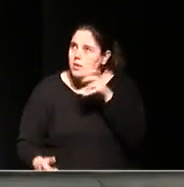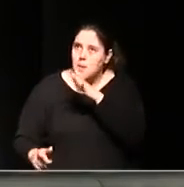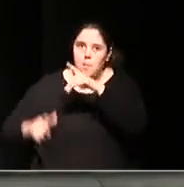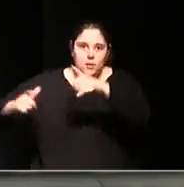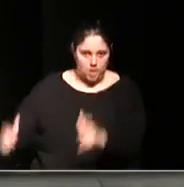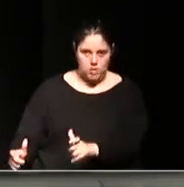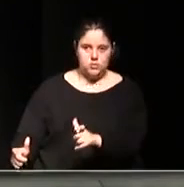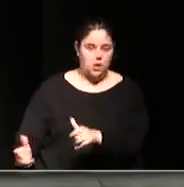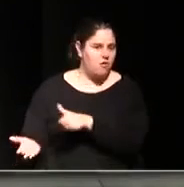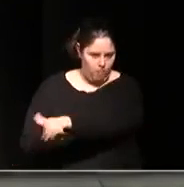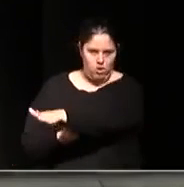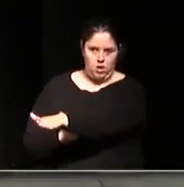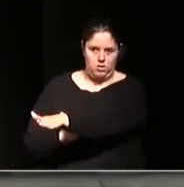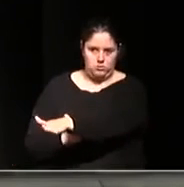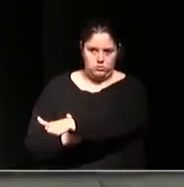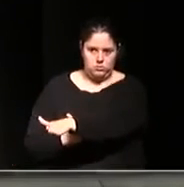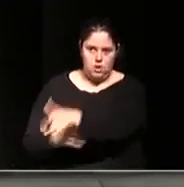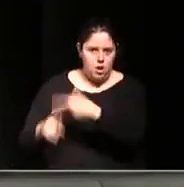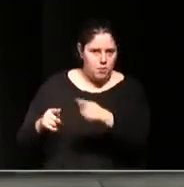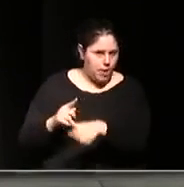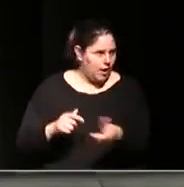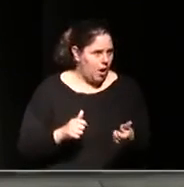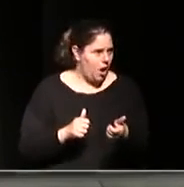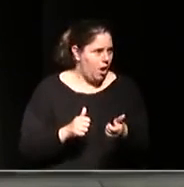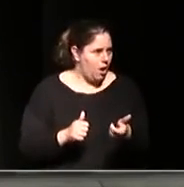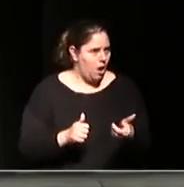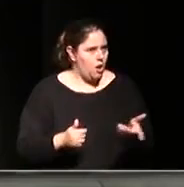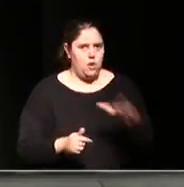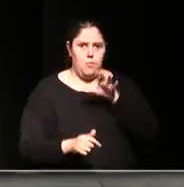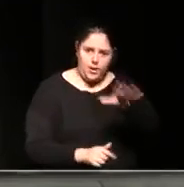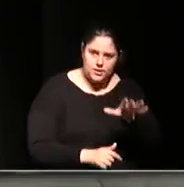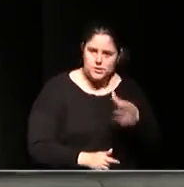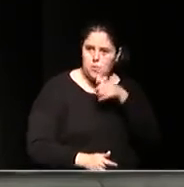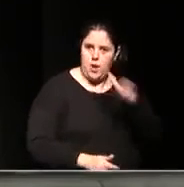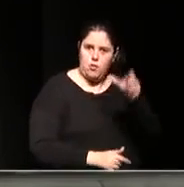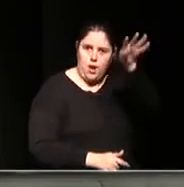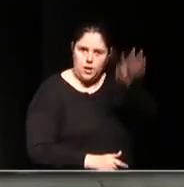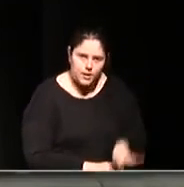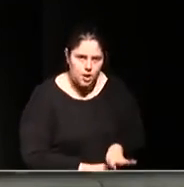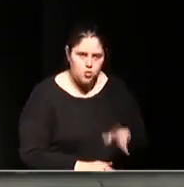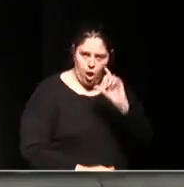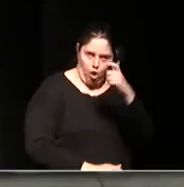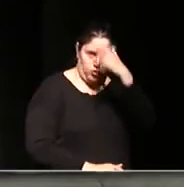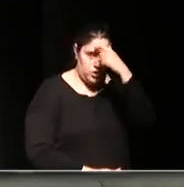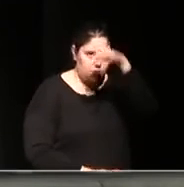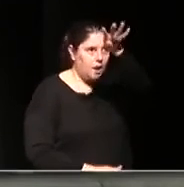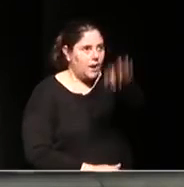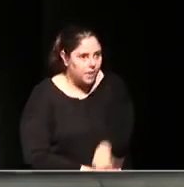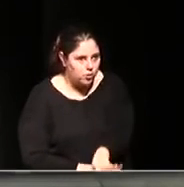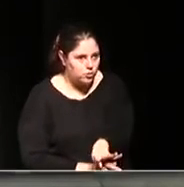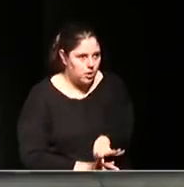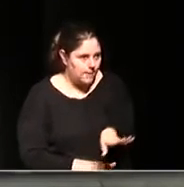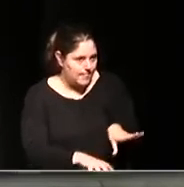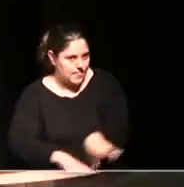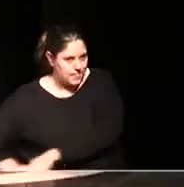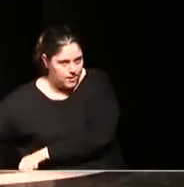Fem-los fora, que s'apropien constantment del nostre país, de la paraula Catalunya, del concepte Catalunya, i que no han tingut